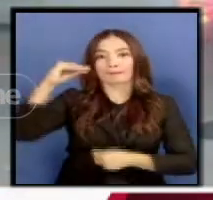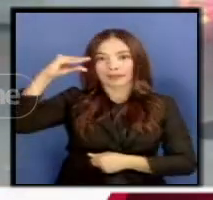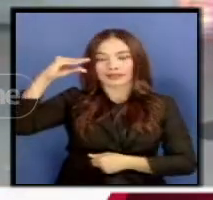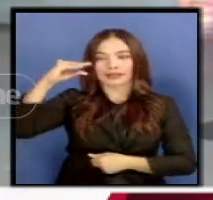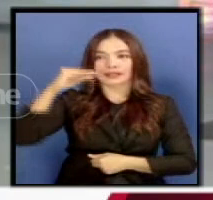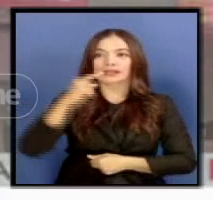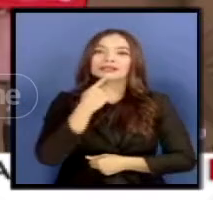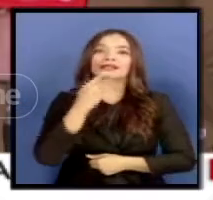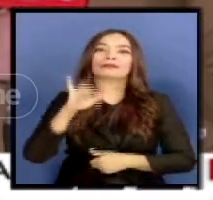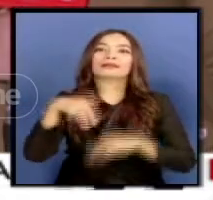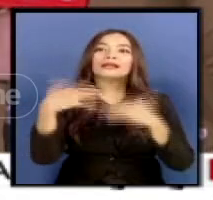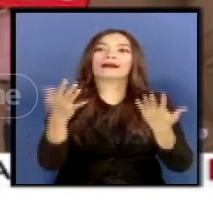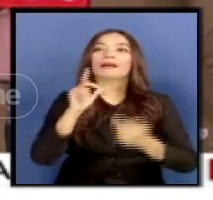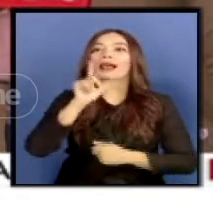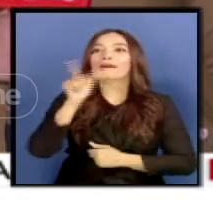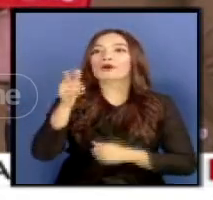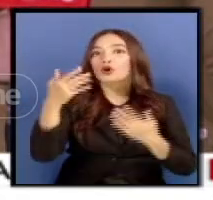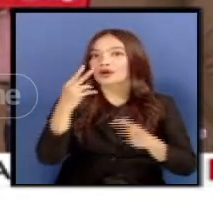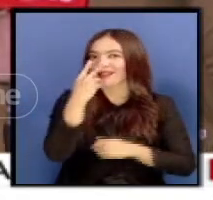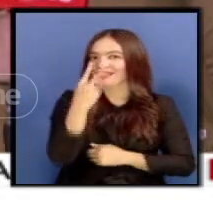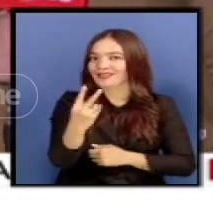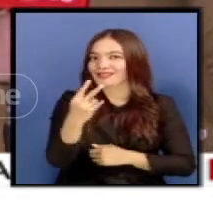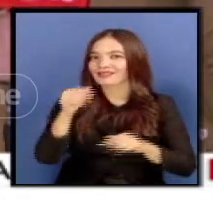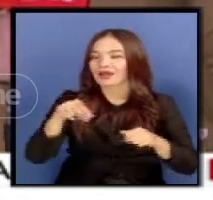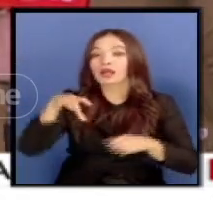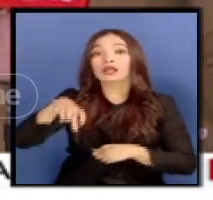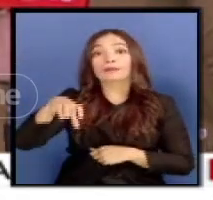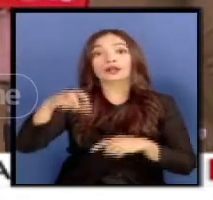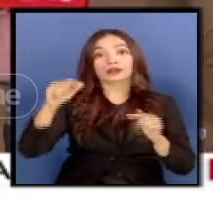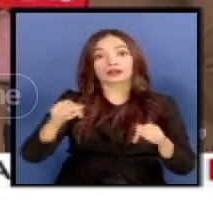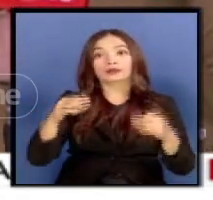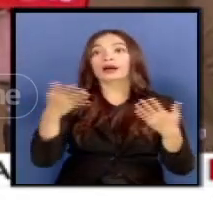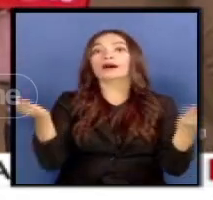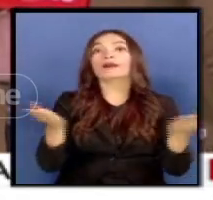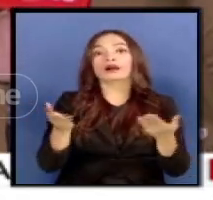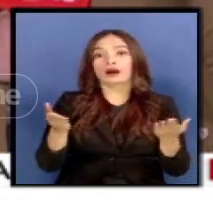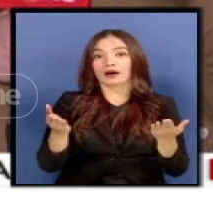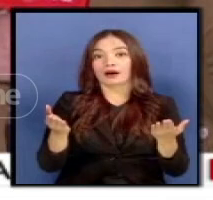trafik arus mudik di Medan sudah terlihat, bagaimana di tempat Anda melaporkan saat ini?